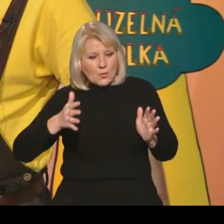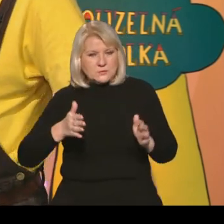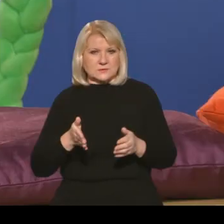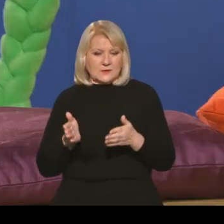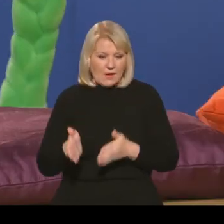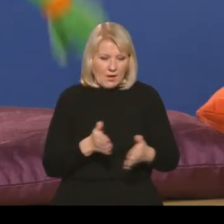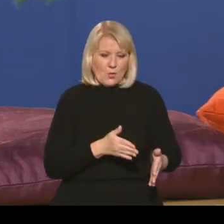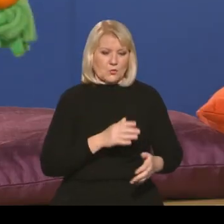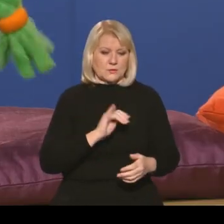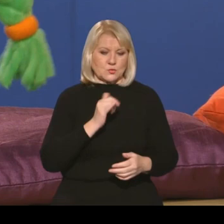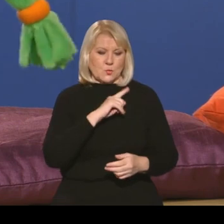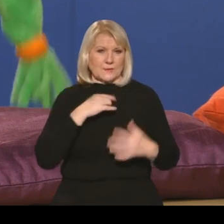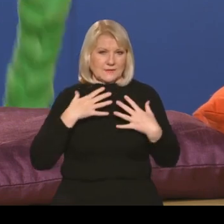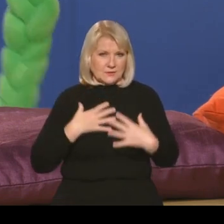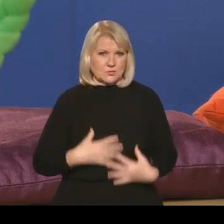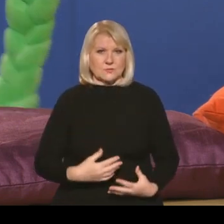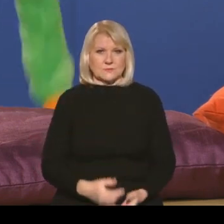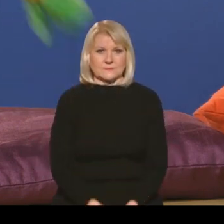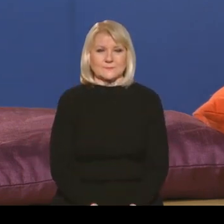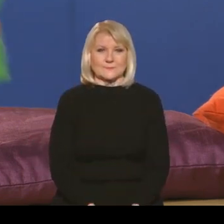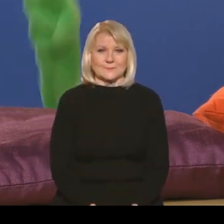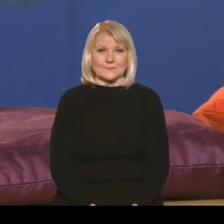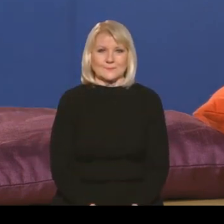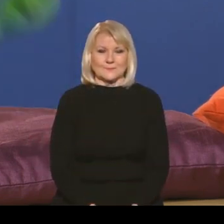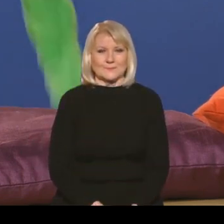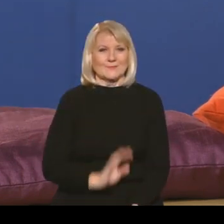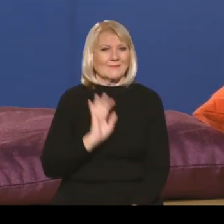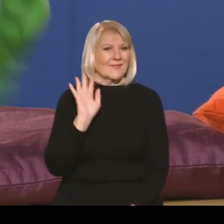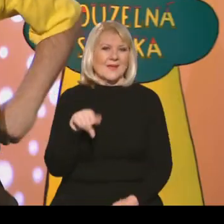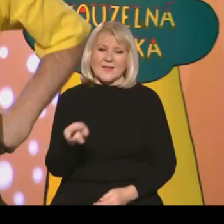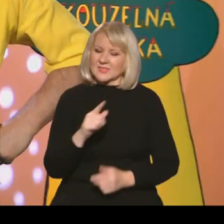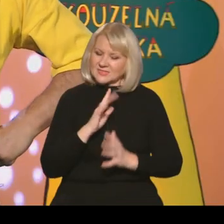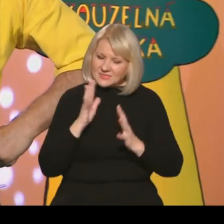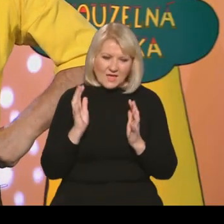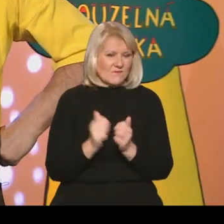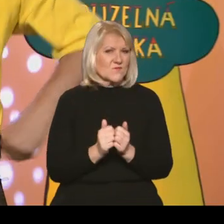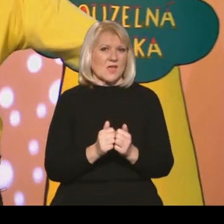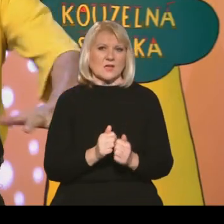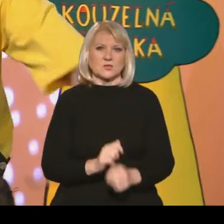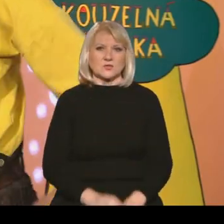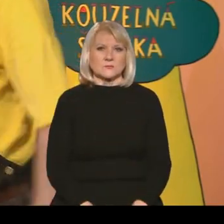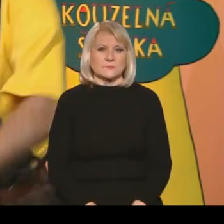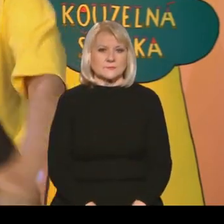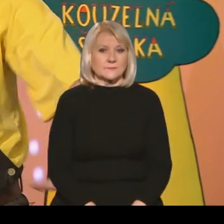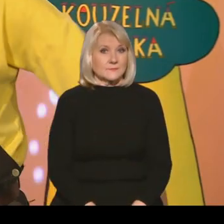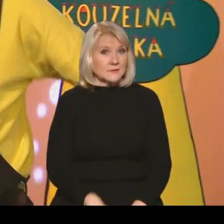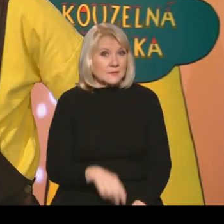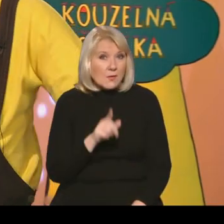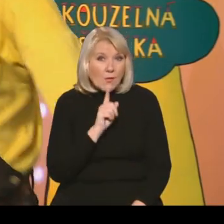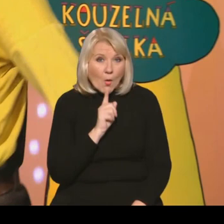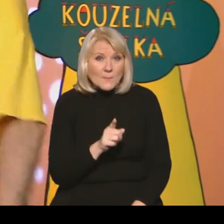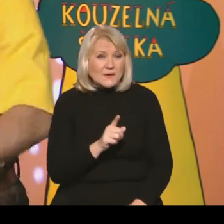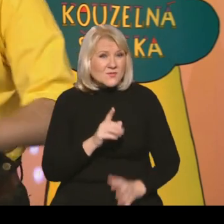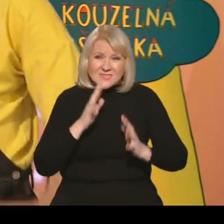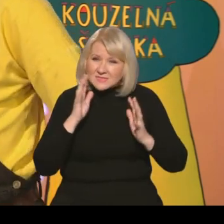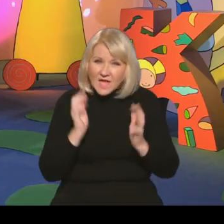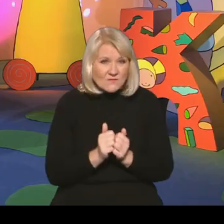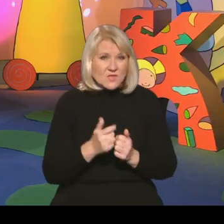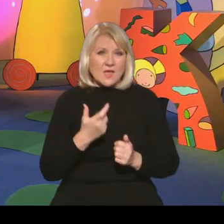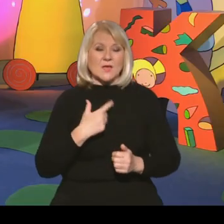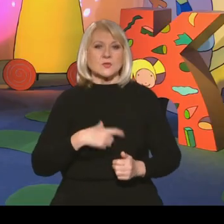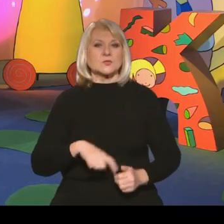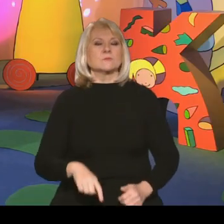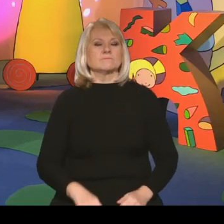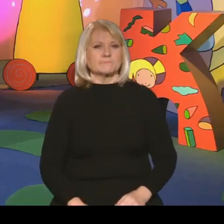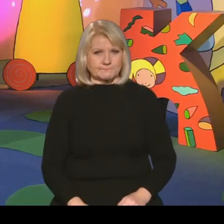kalhot. Michale, my ti to ale nevěříme. Nevěříte? Cože, vy mi to nevěříte? Ne.